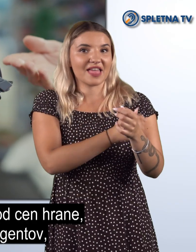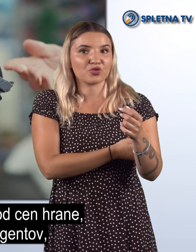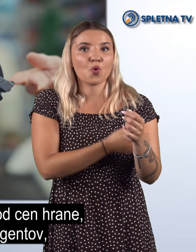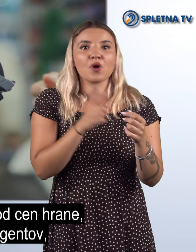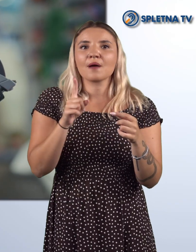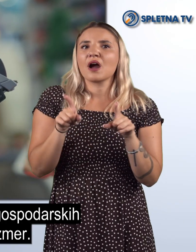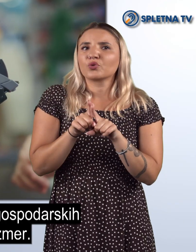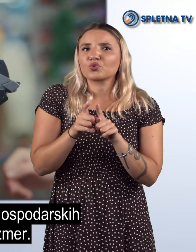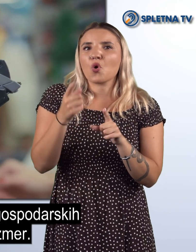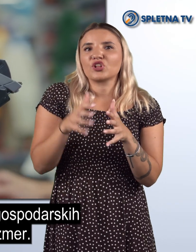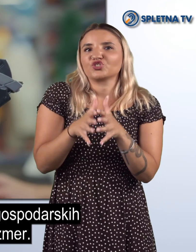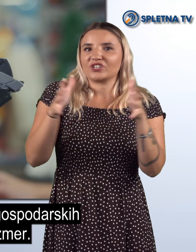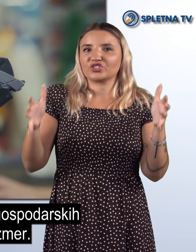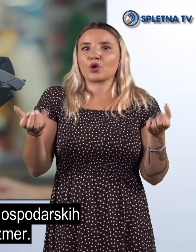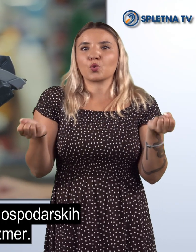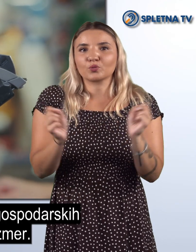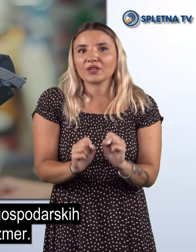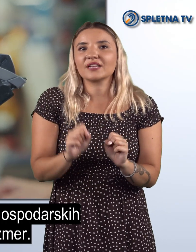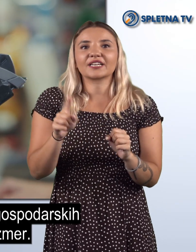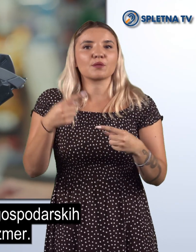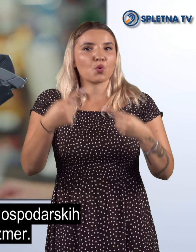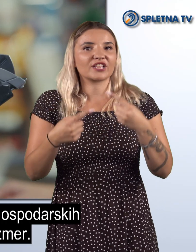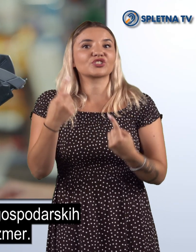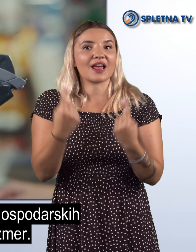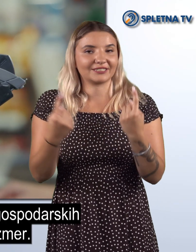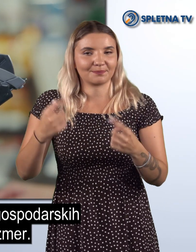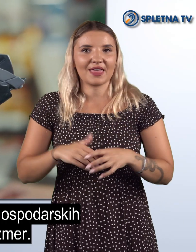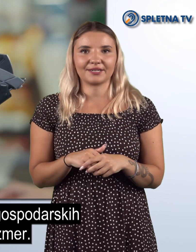energentov, temveč tudi od širših gospodarskih